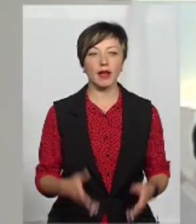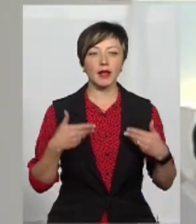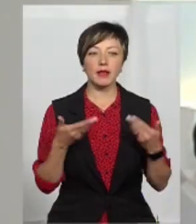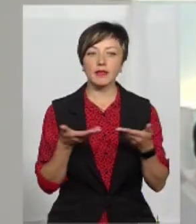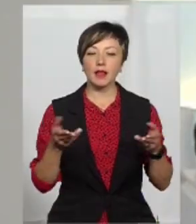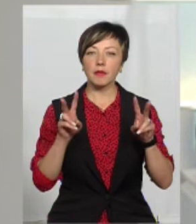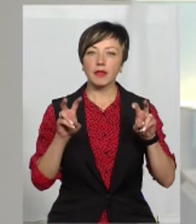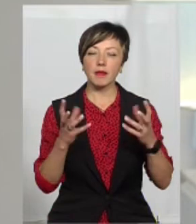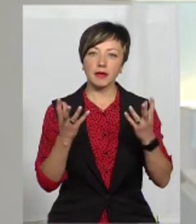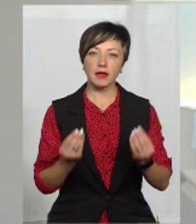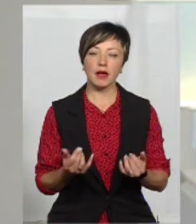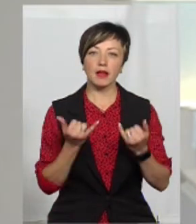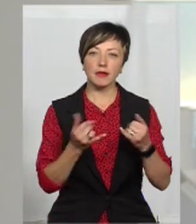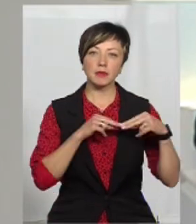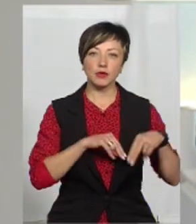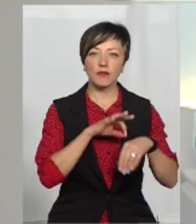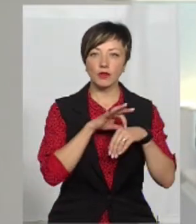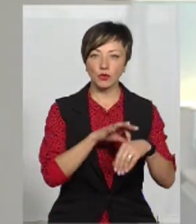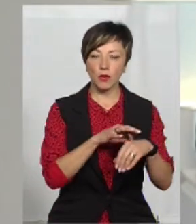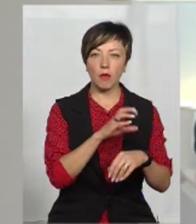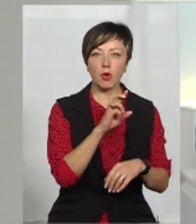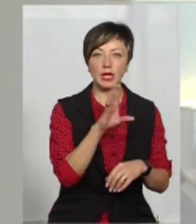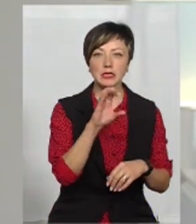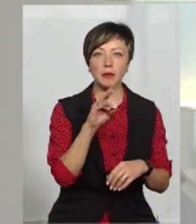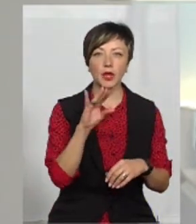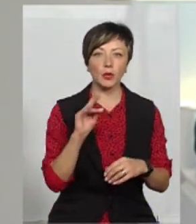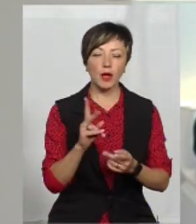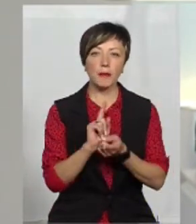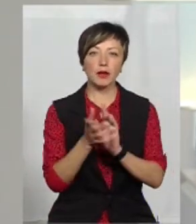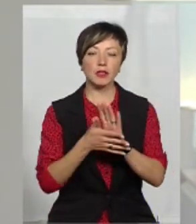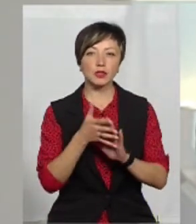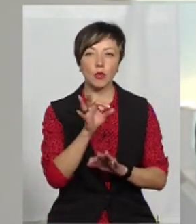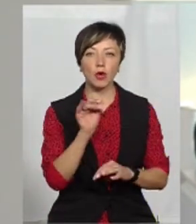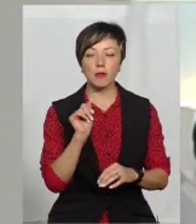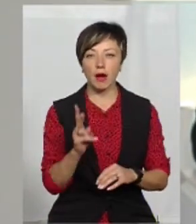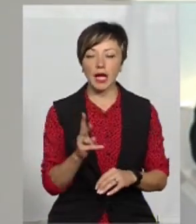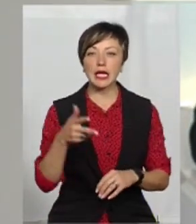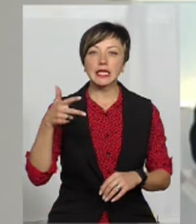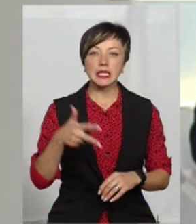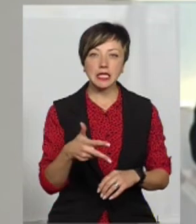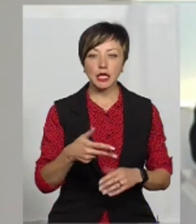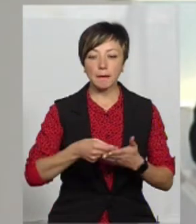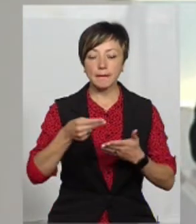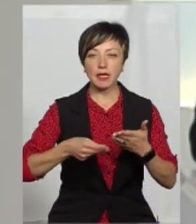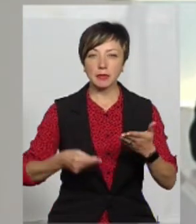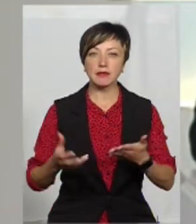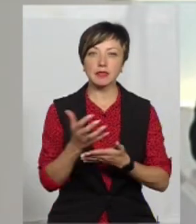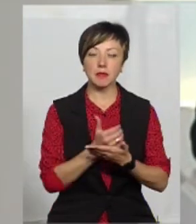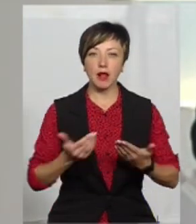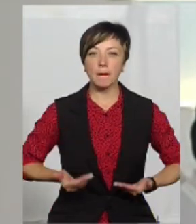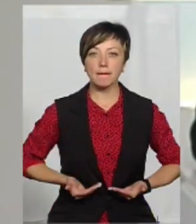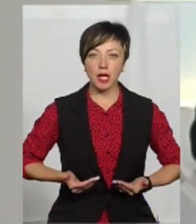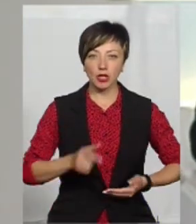Вітаємо у темі дня. З вами Богдан Семенюк. На жестову мову перекладає Ольга Рибак. 3000 підписів зібрали